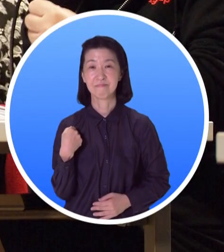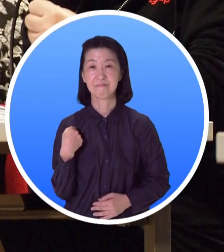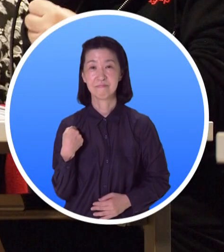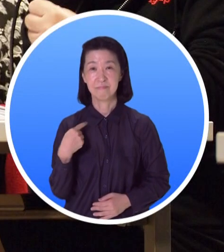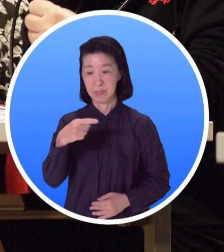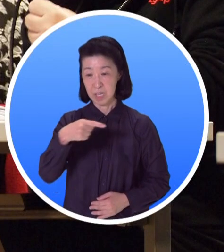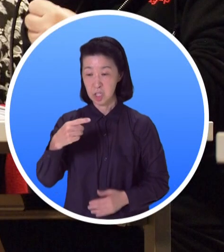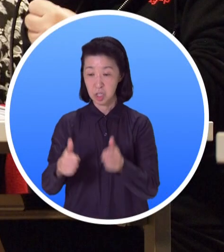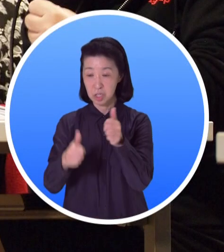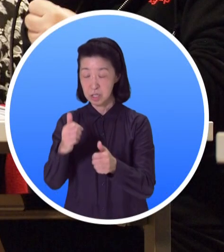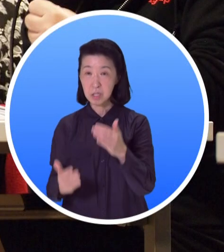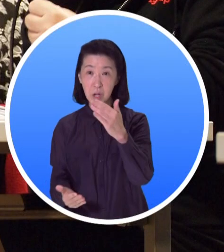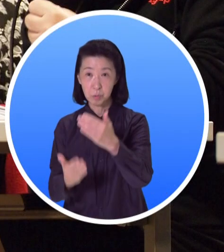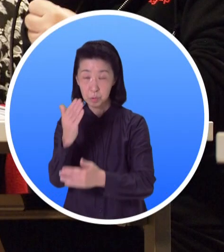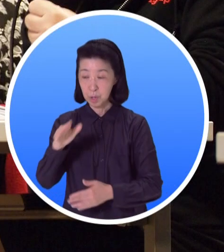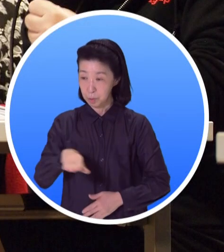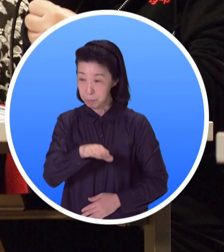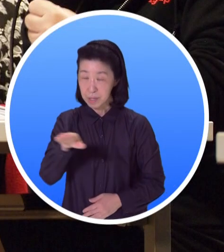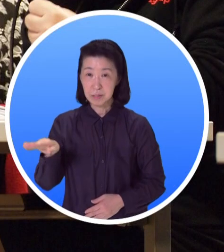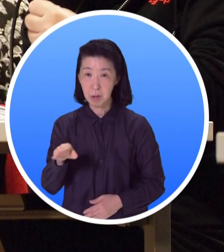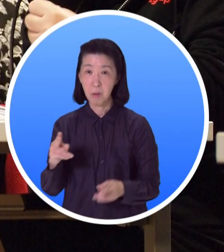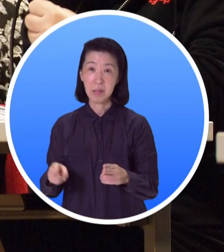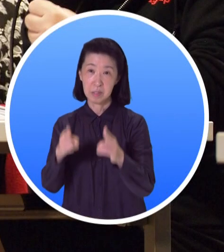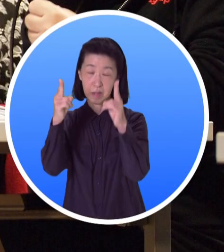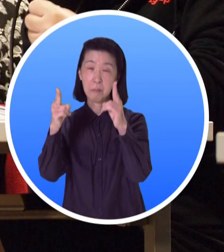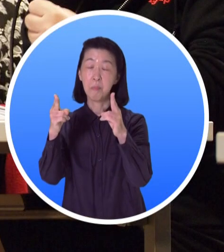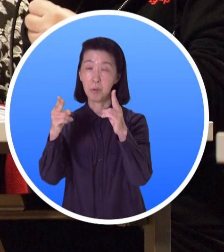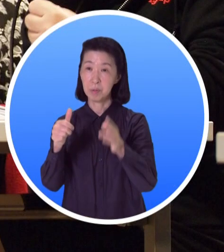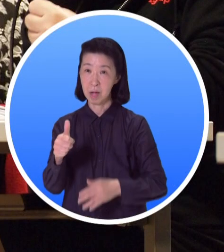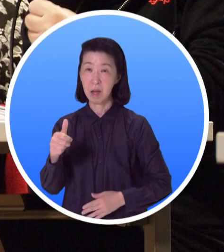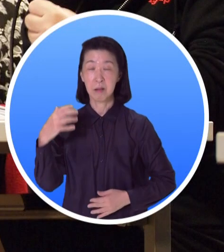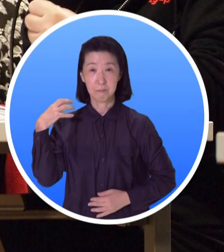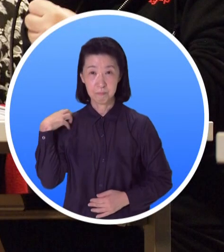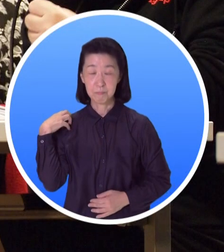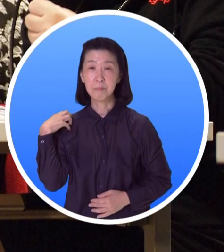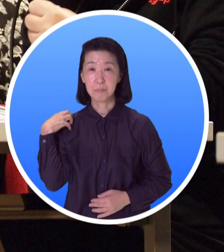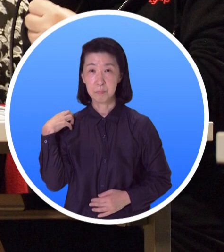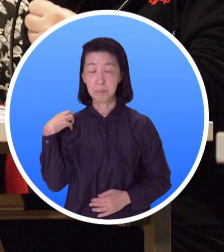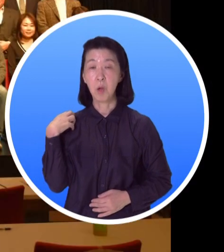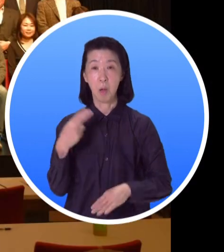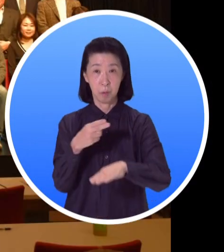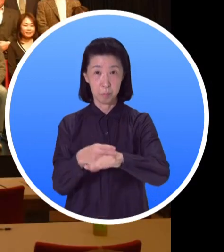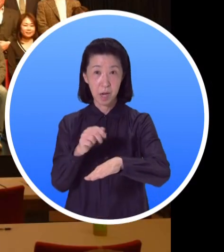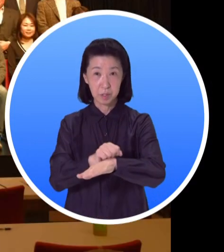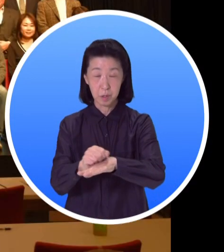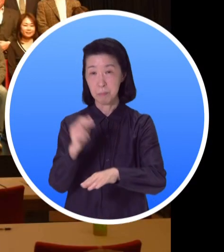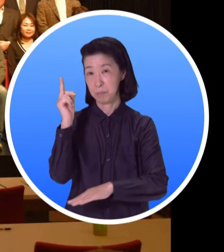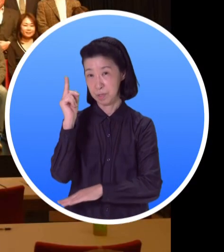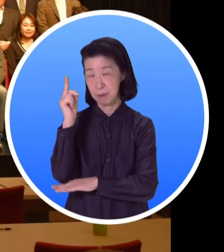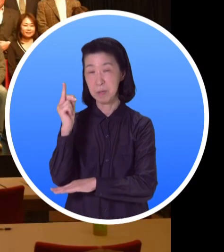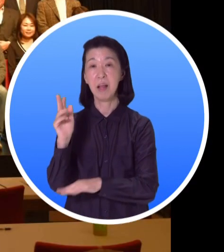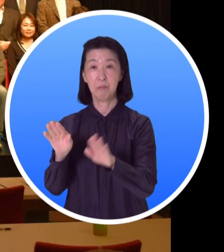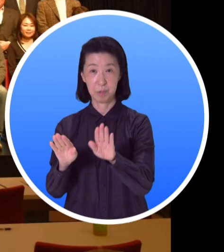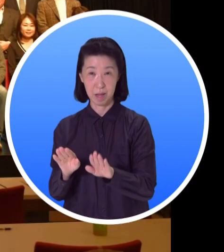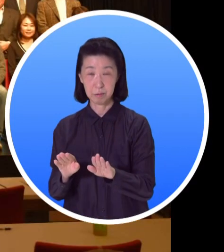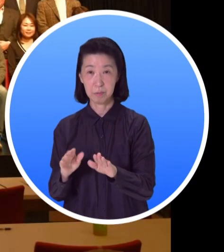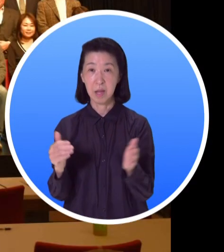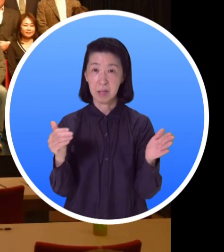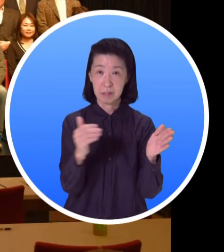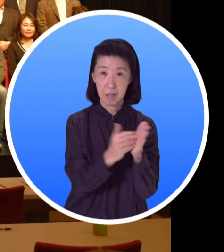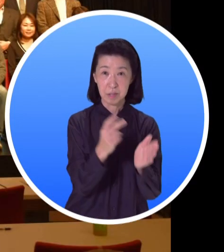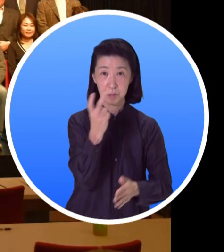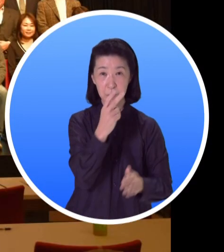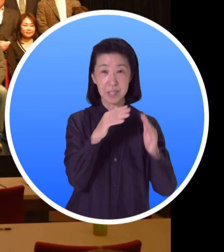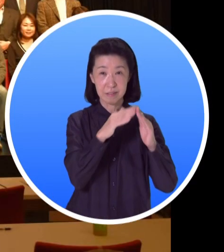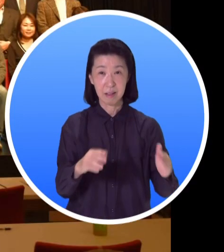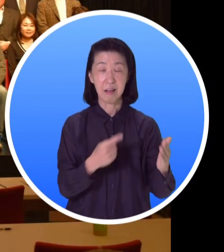一次審査通過者は専門家によるブラッシュアップセミナーを受講できるほか、最終審査会参加